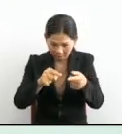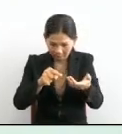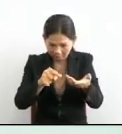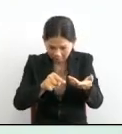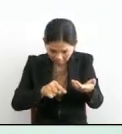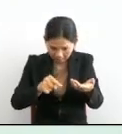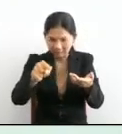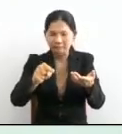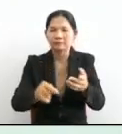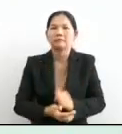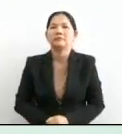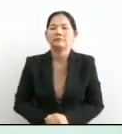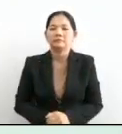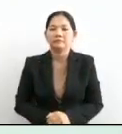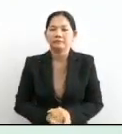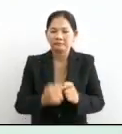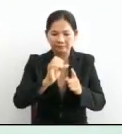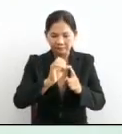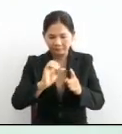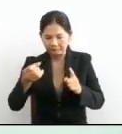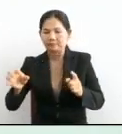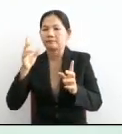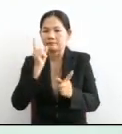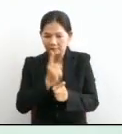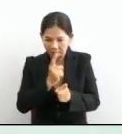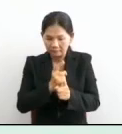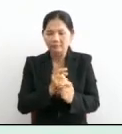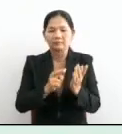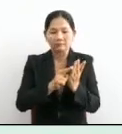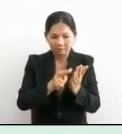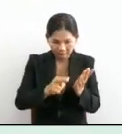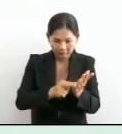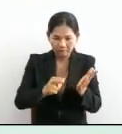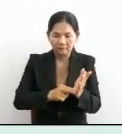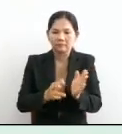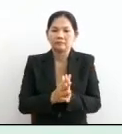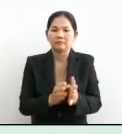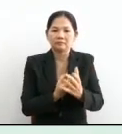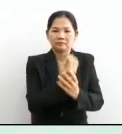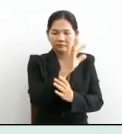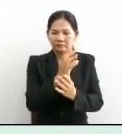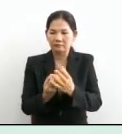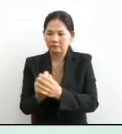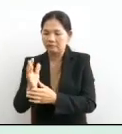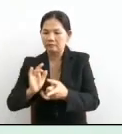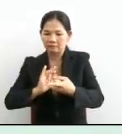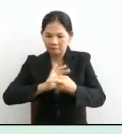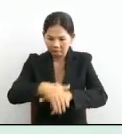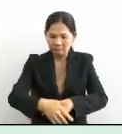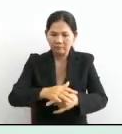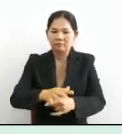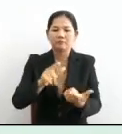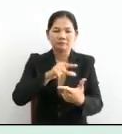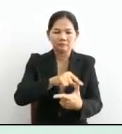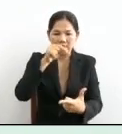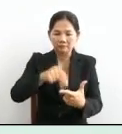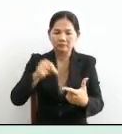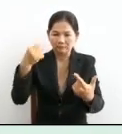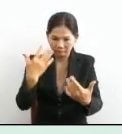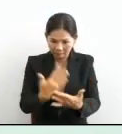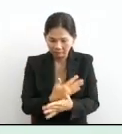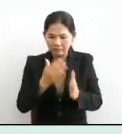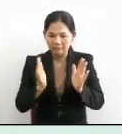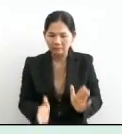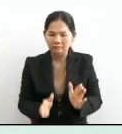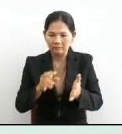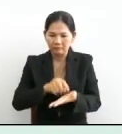cha anh chăng cha là ba đại tâm trâu nơi con nông ạ tạ bán cứ đám đầm lồng mí chia chùm rượt mấy rồi